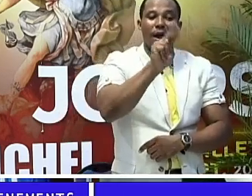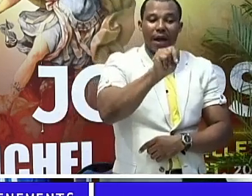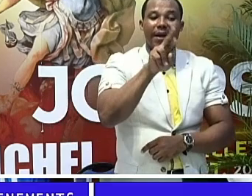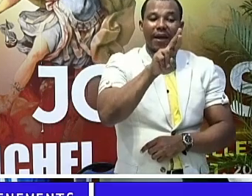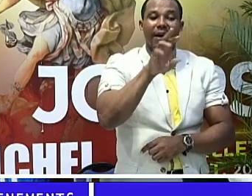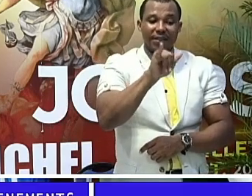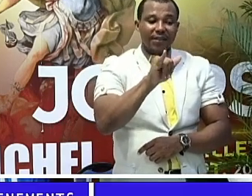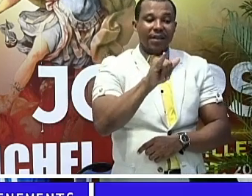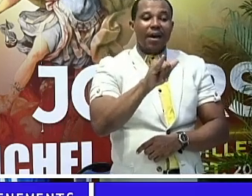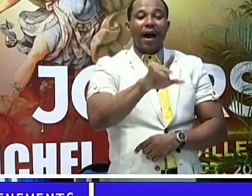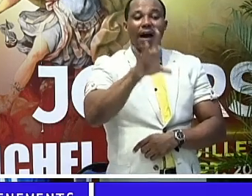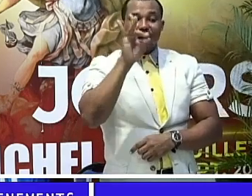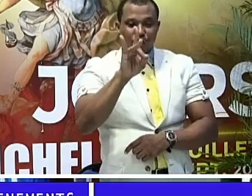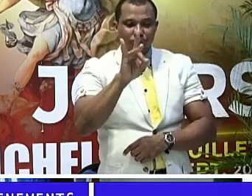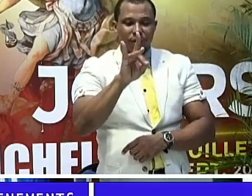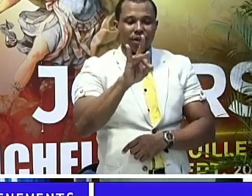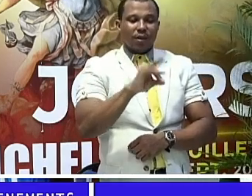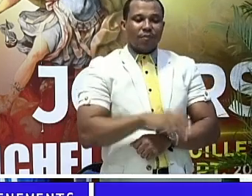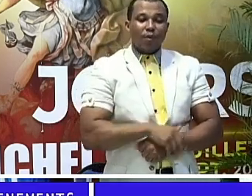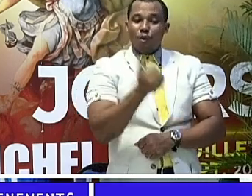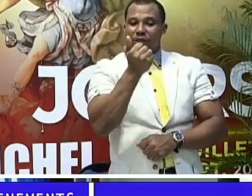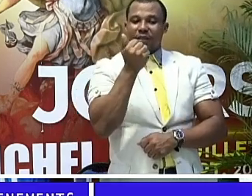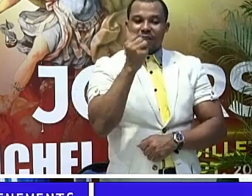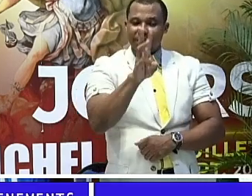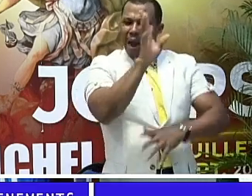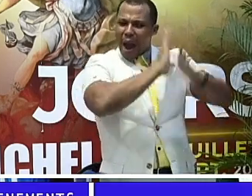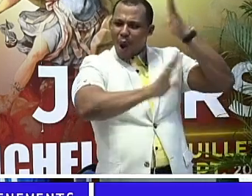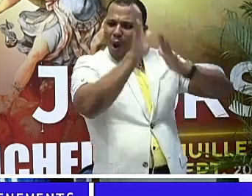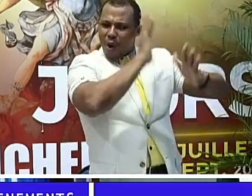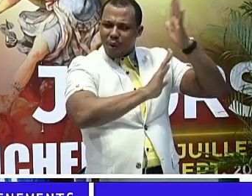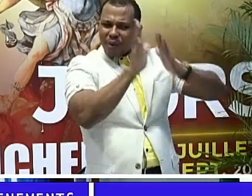l'église l'église catholique anglicane, qui est-ce?